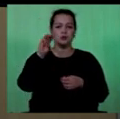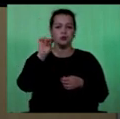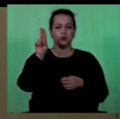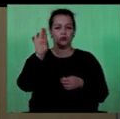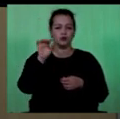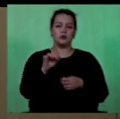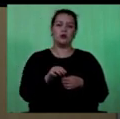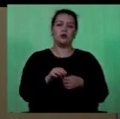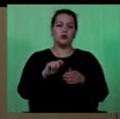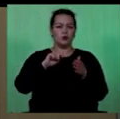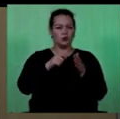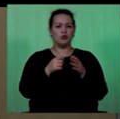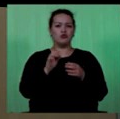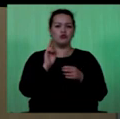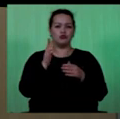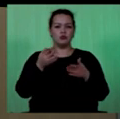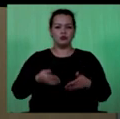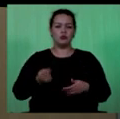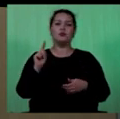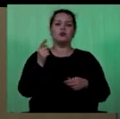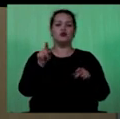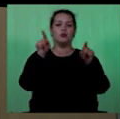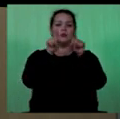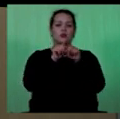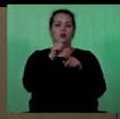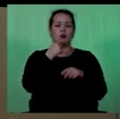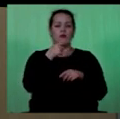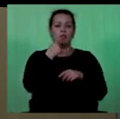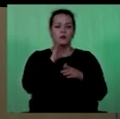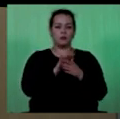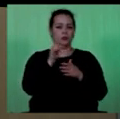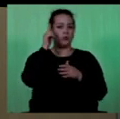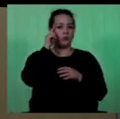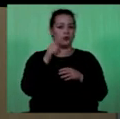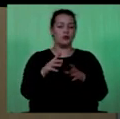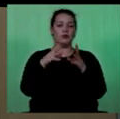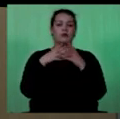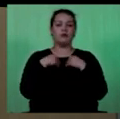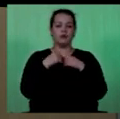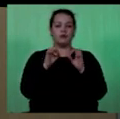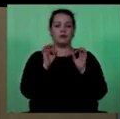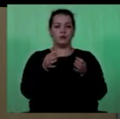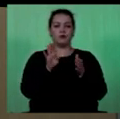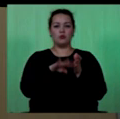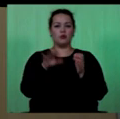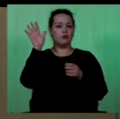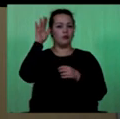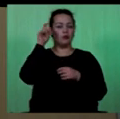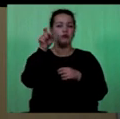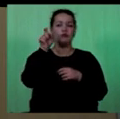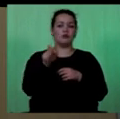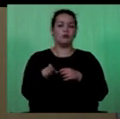А почему мы так говорим? Давайте порассуждаем вместе. Правильно, без воды